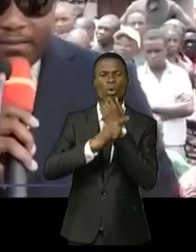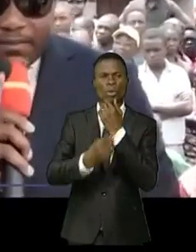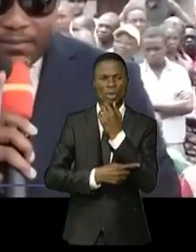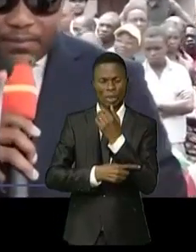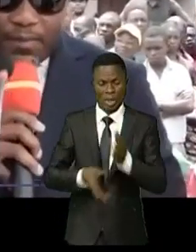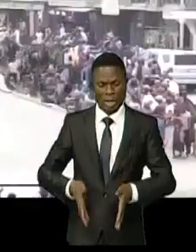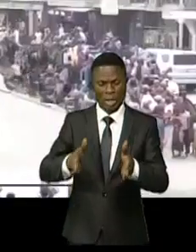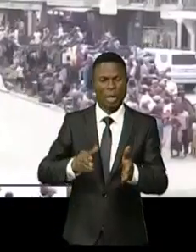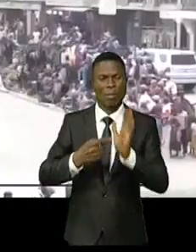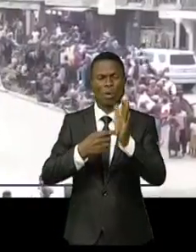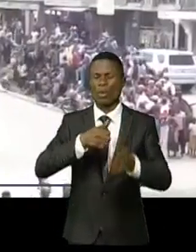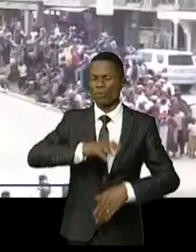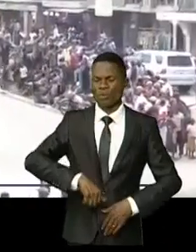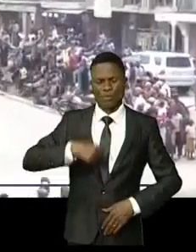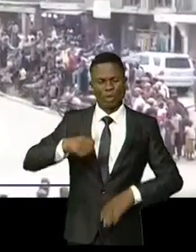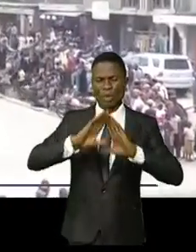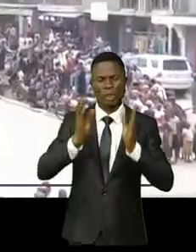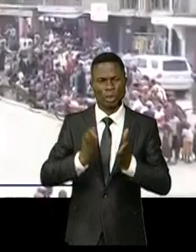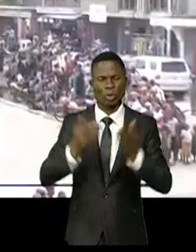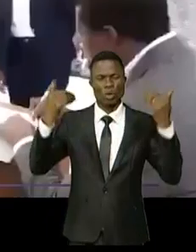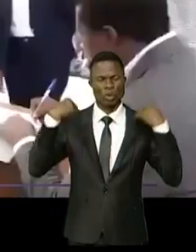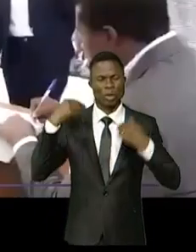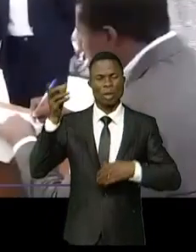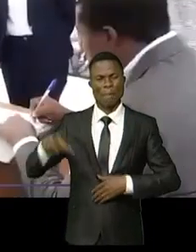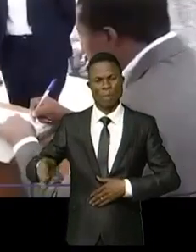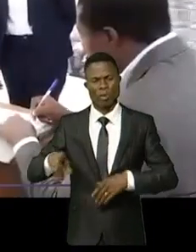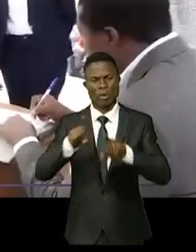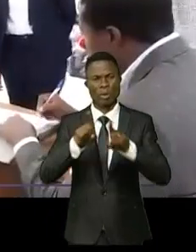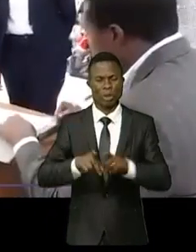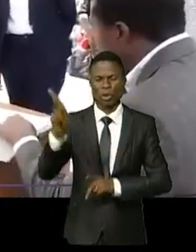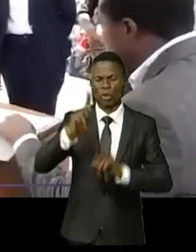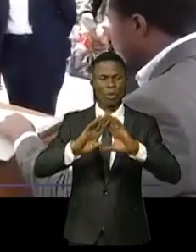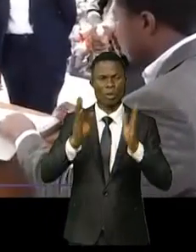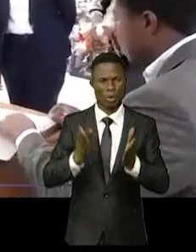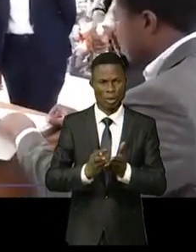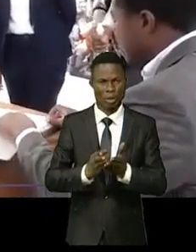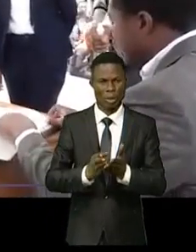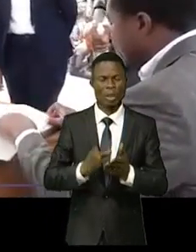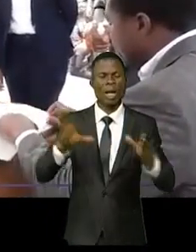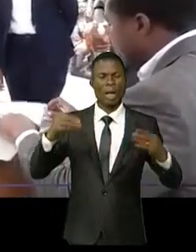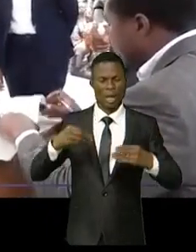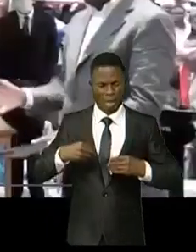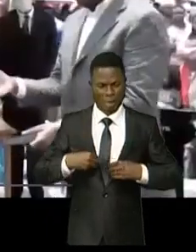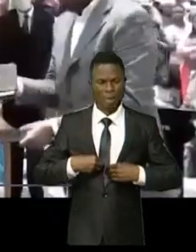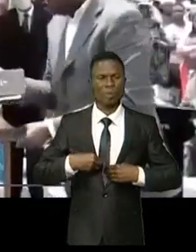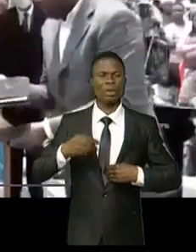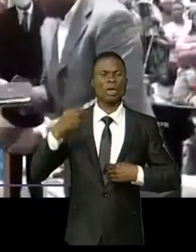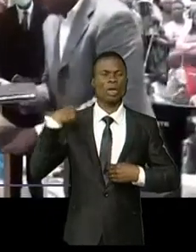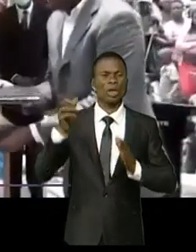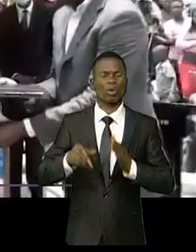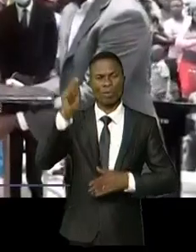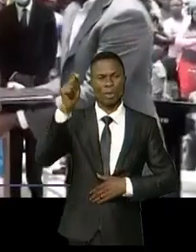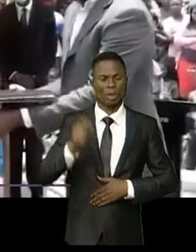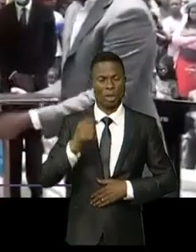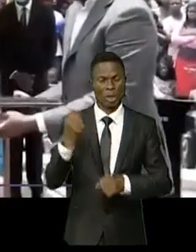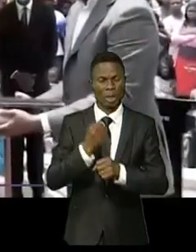demeurent une fierté pour toutes les autorités locales ainsi que la population, a reconnu le gouverneur militaire. Ces efforts du